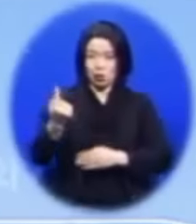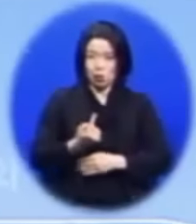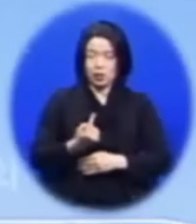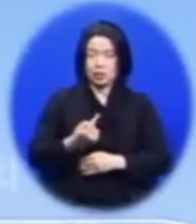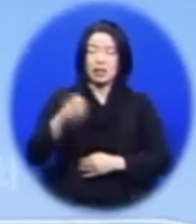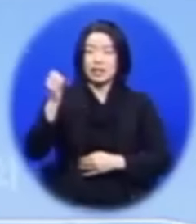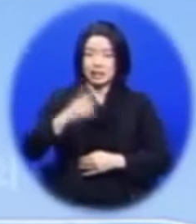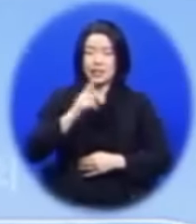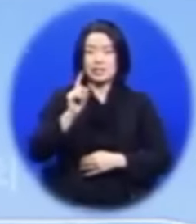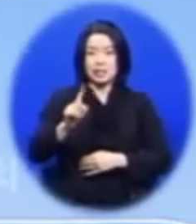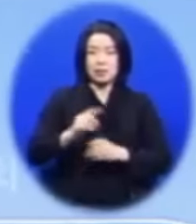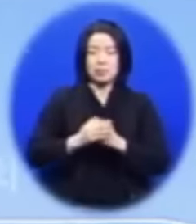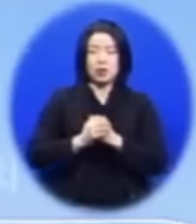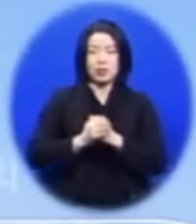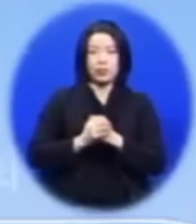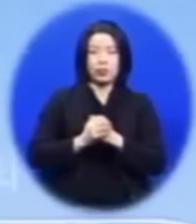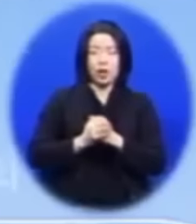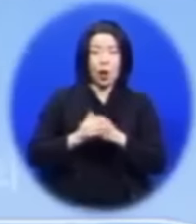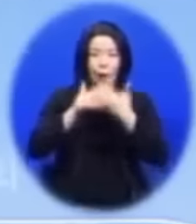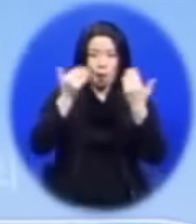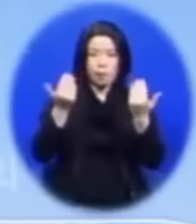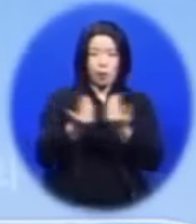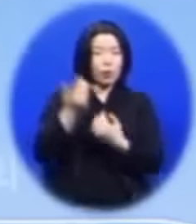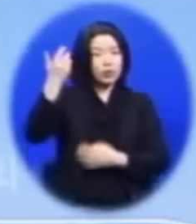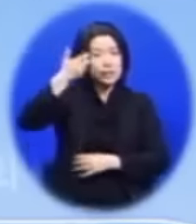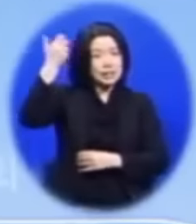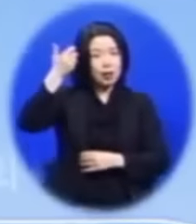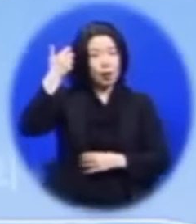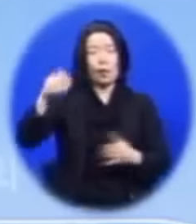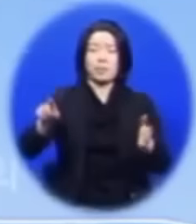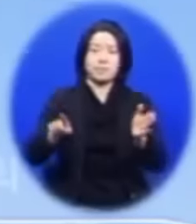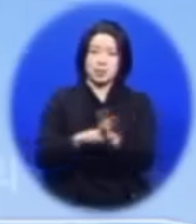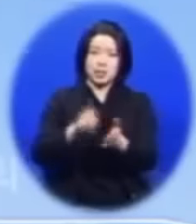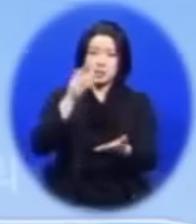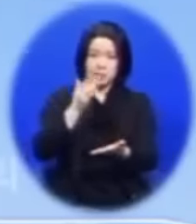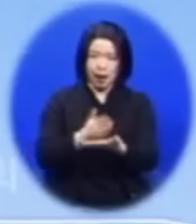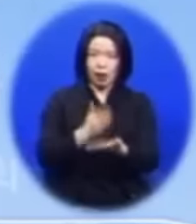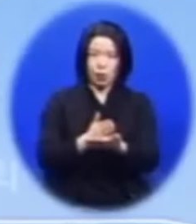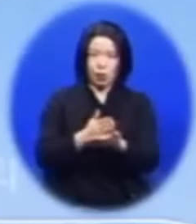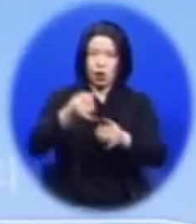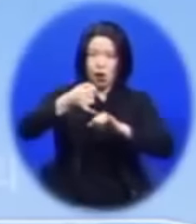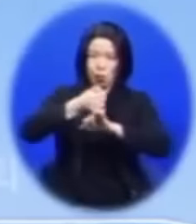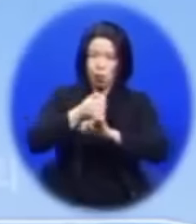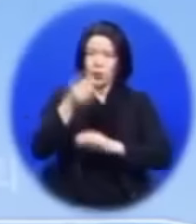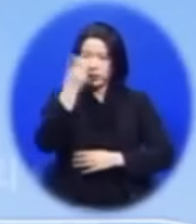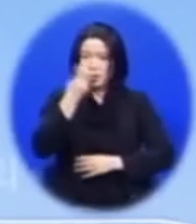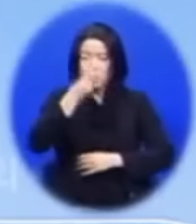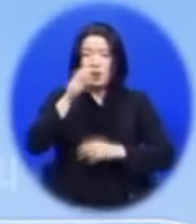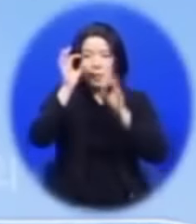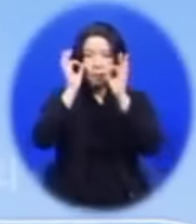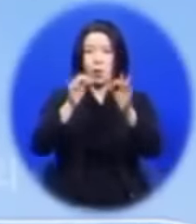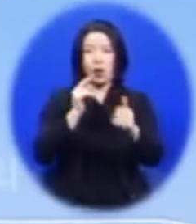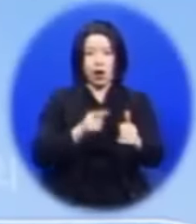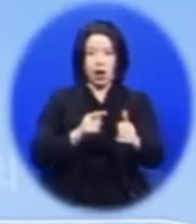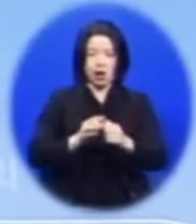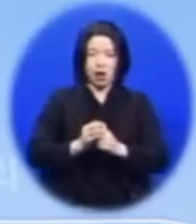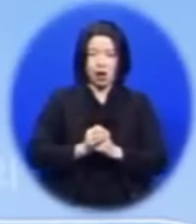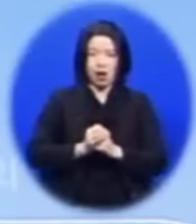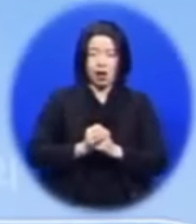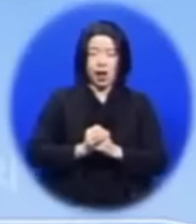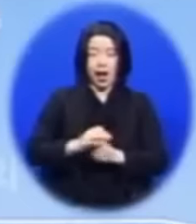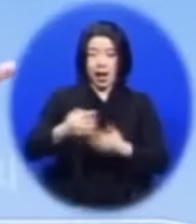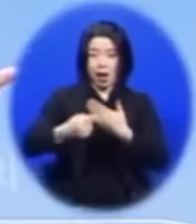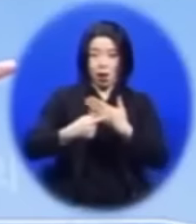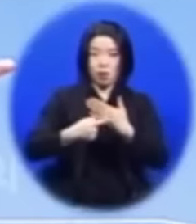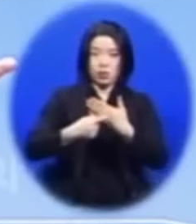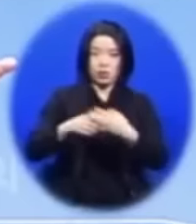다시 한번 모든 영을 믿지 말고 반드시 점검해 보라는 겁니다 겉으로는